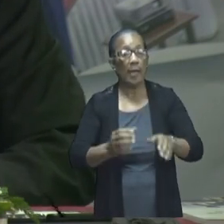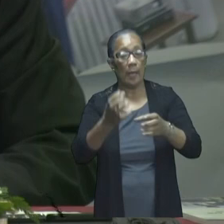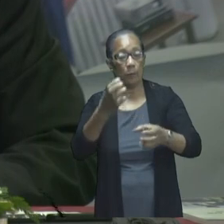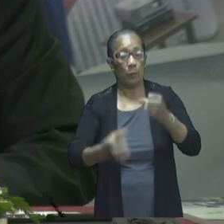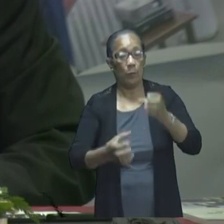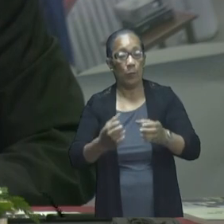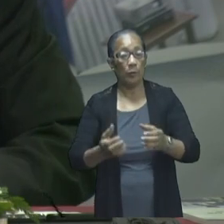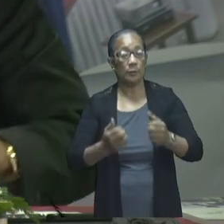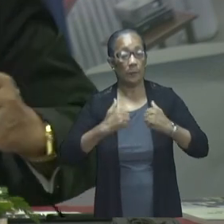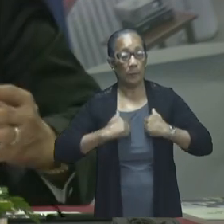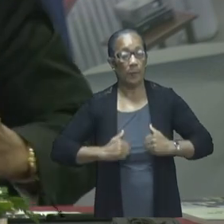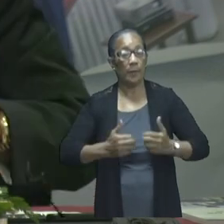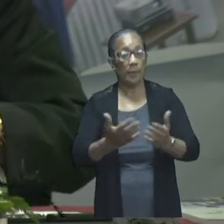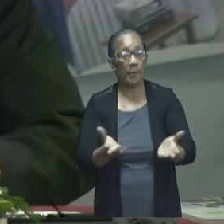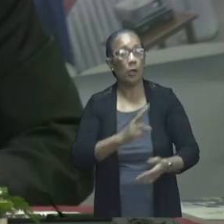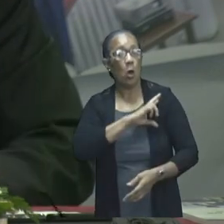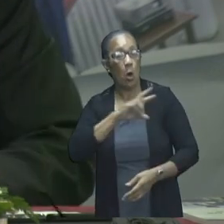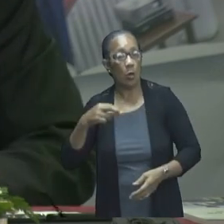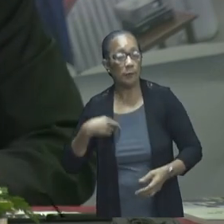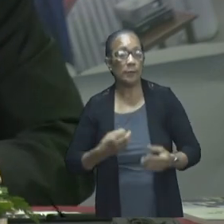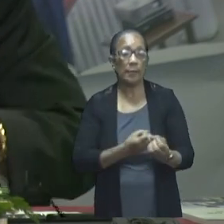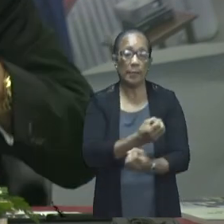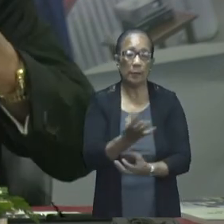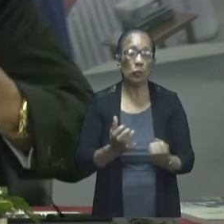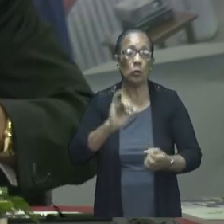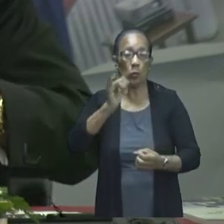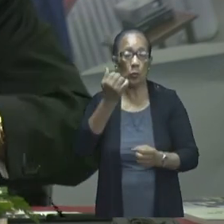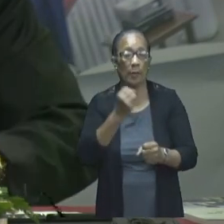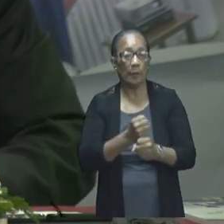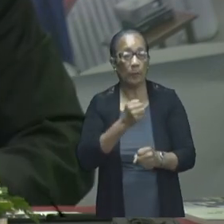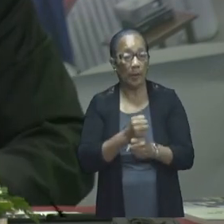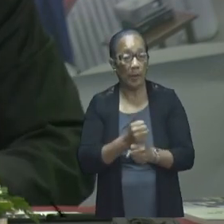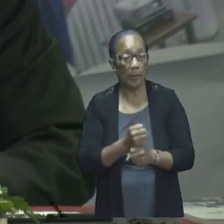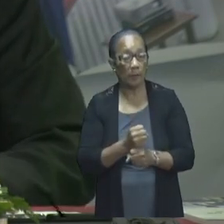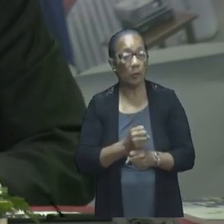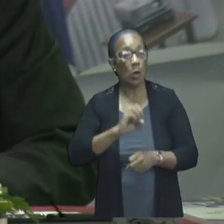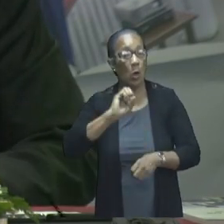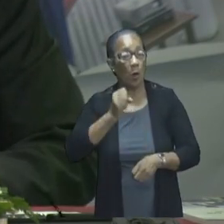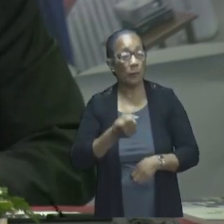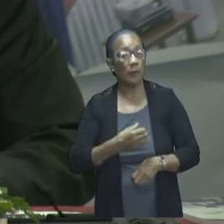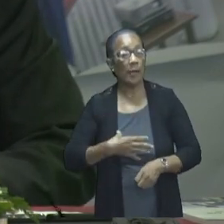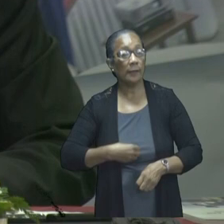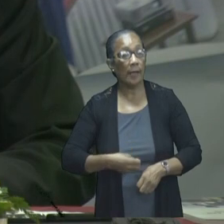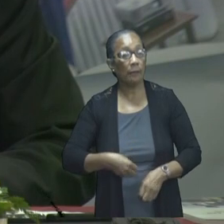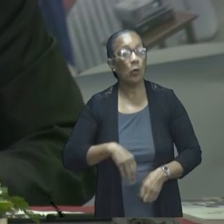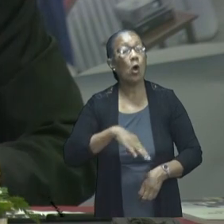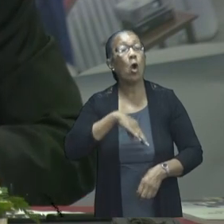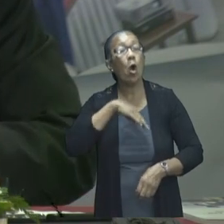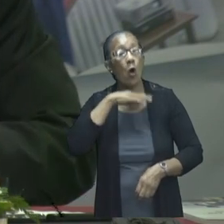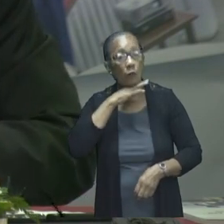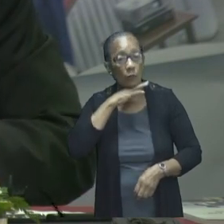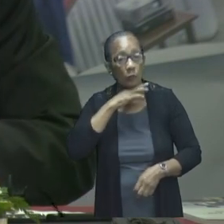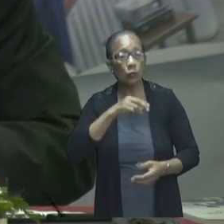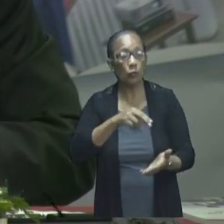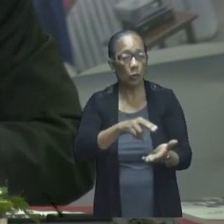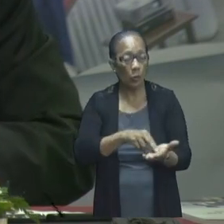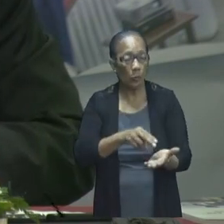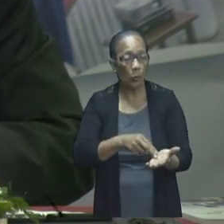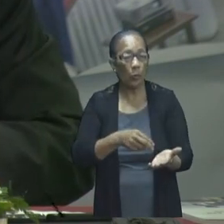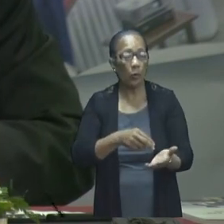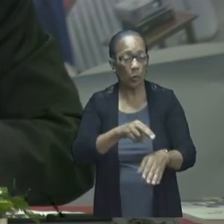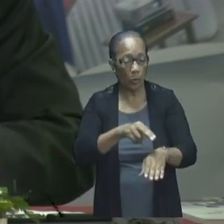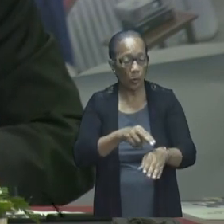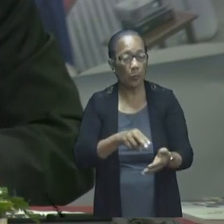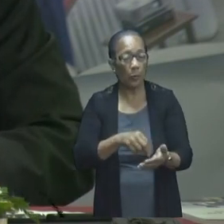dat door als economie ook er kunnen herstellen en dit wordt dat nog door onvoldoende gebruik door dus jullie namen